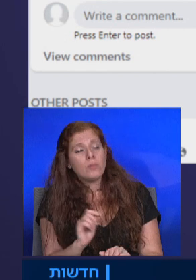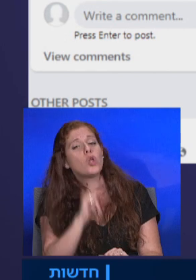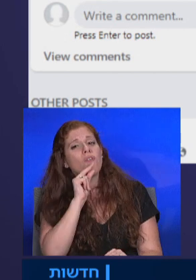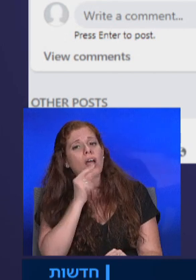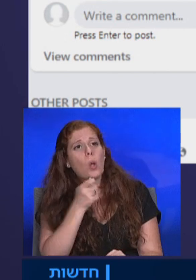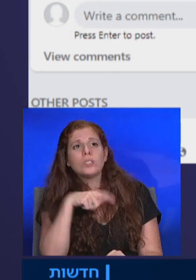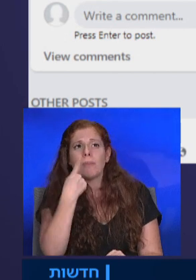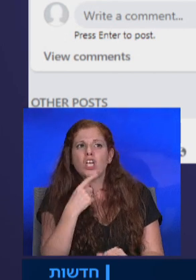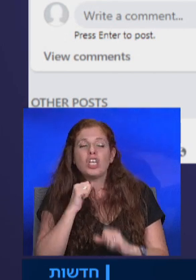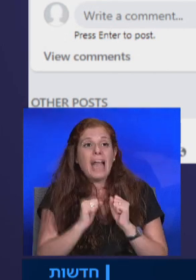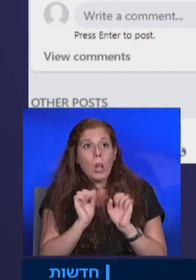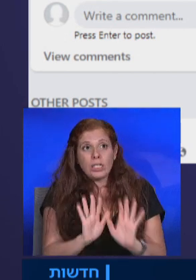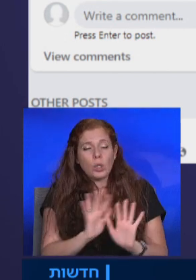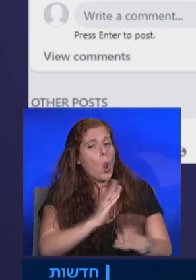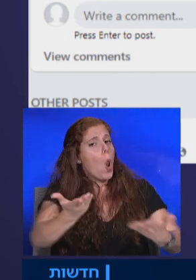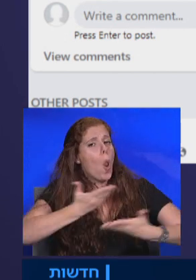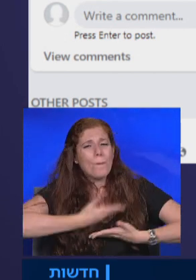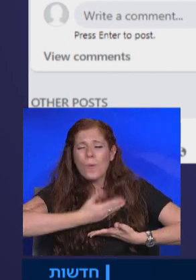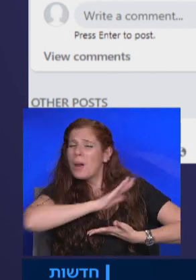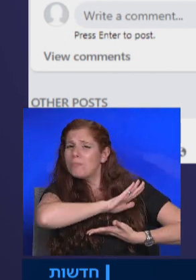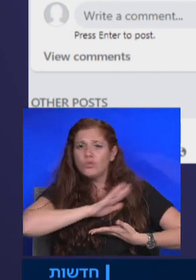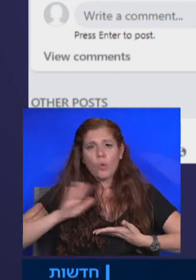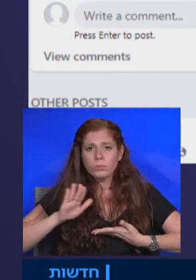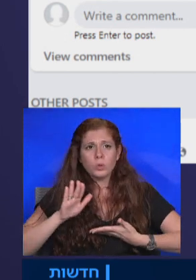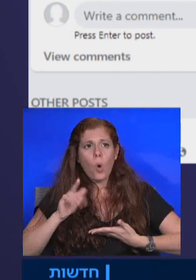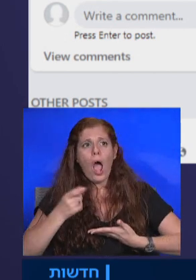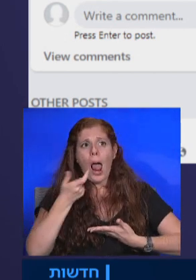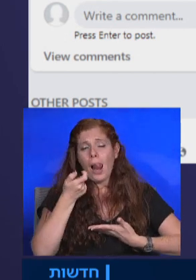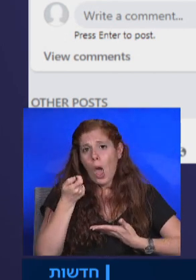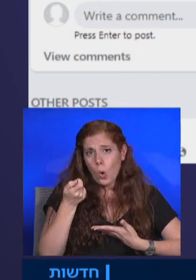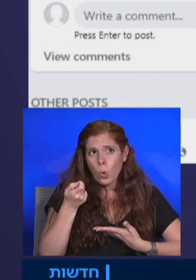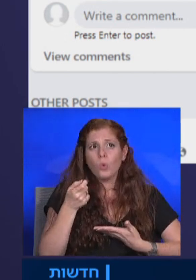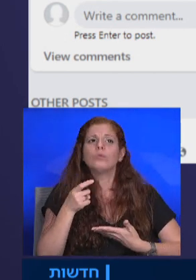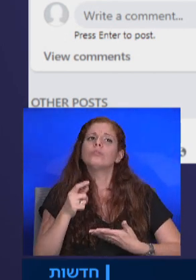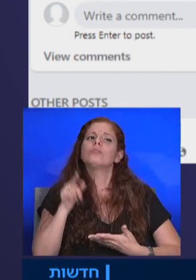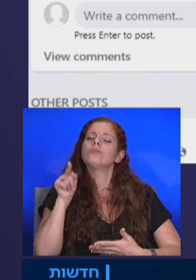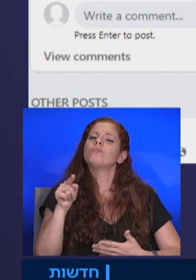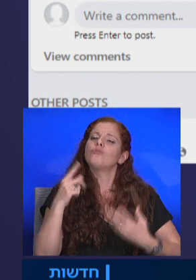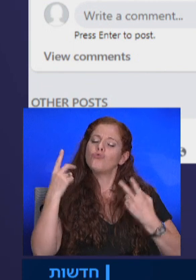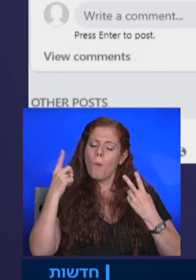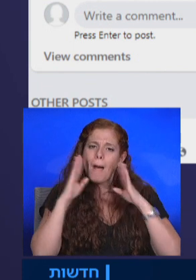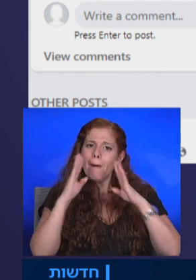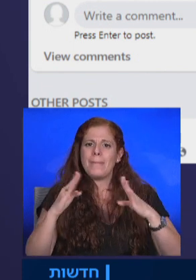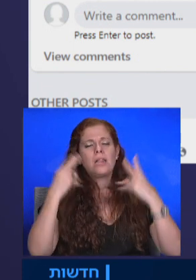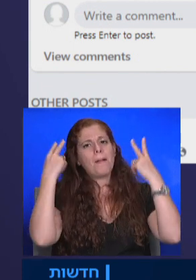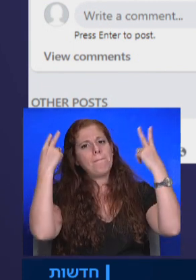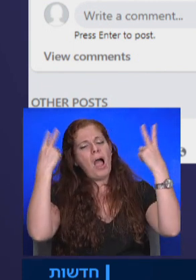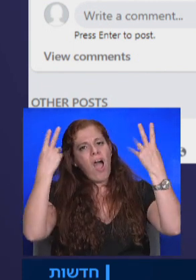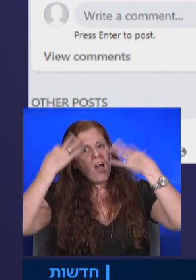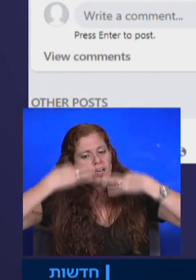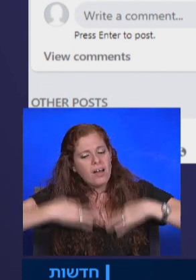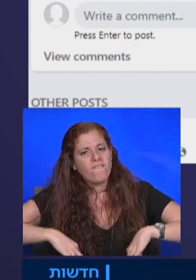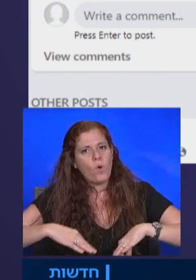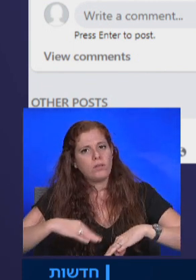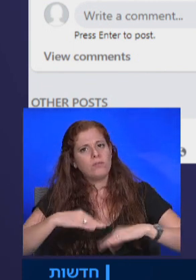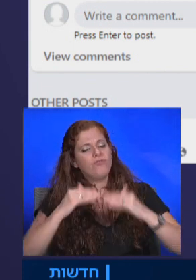אינה מקובלת בשום צורה ואופן על הערוץ שחרט על דגלו את ערך הכבוד ההדדי, הסובלנות והשוויון לכל אדם באשר